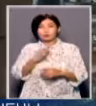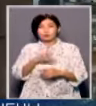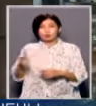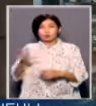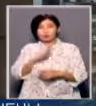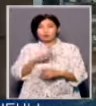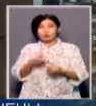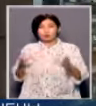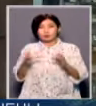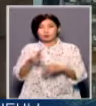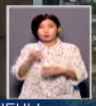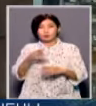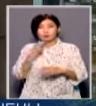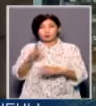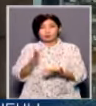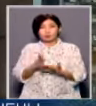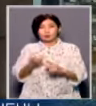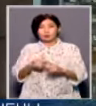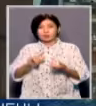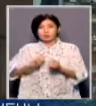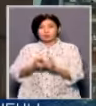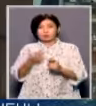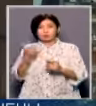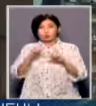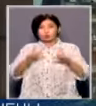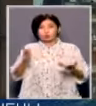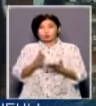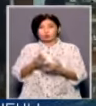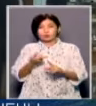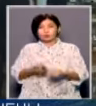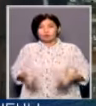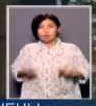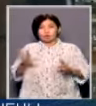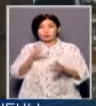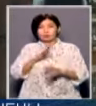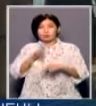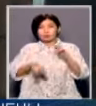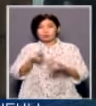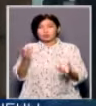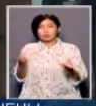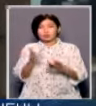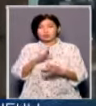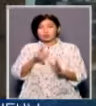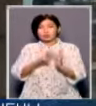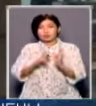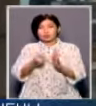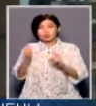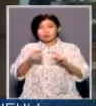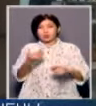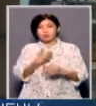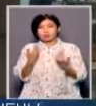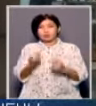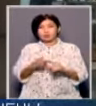миллиона. Партия Нур Отан предусмотрела замену трехсменных школ и аварийных школ путем строительства 800 школ.